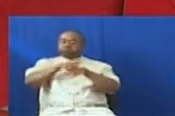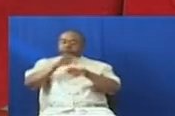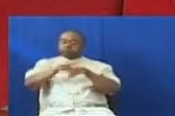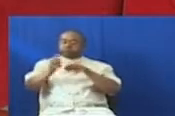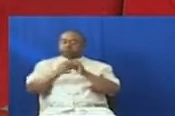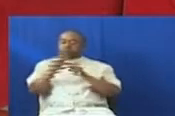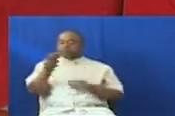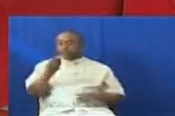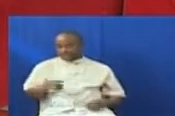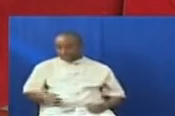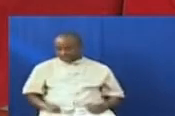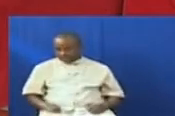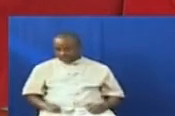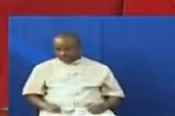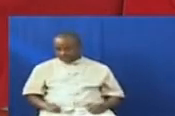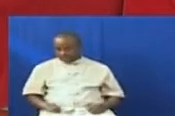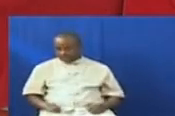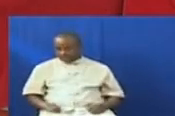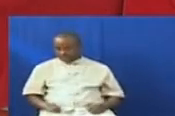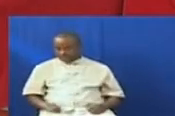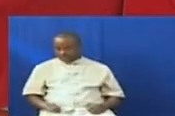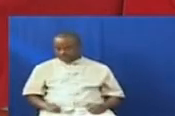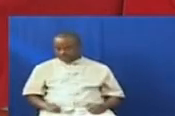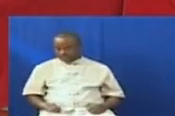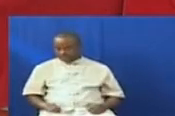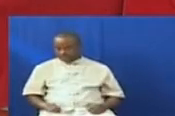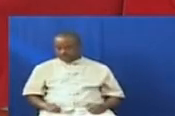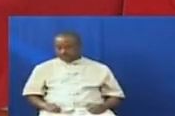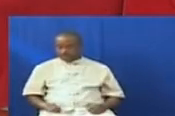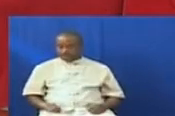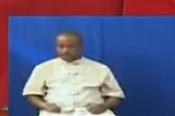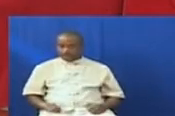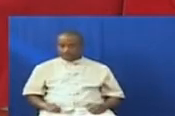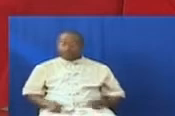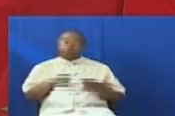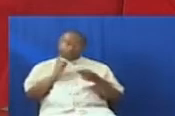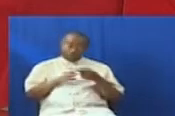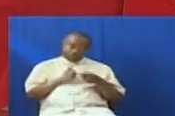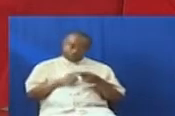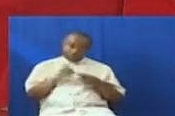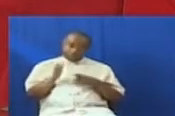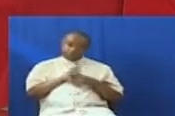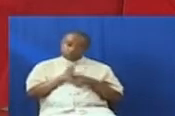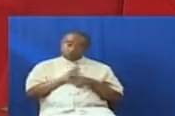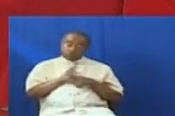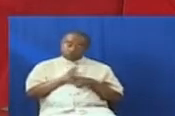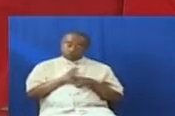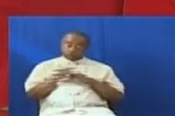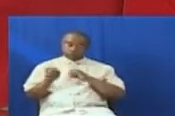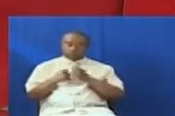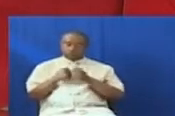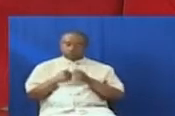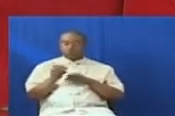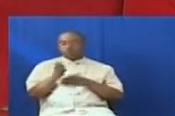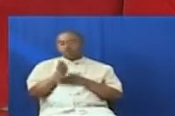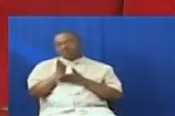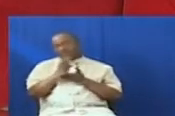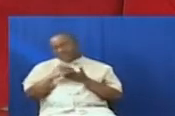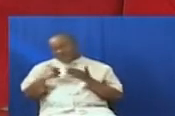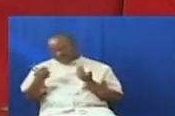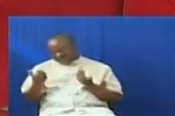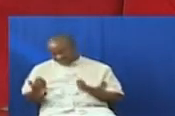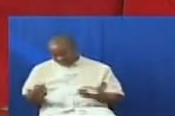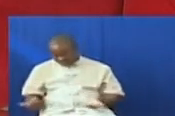Kwanza kuhusiana na changamoto za baadhi ya maafisa masuhuli kushindwa